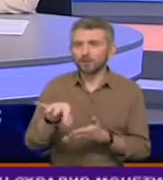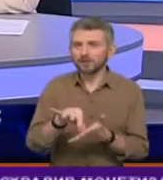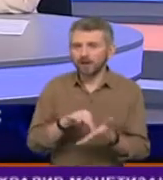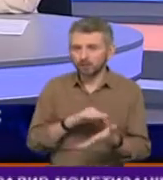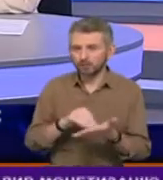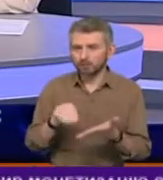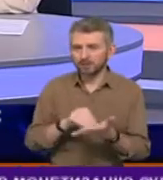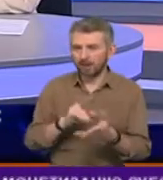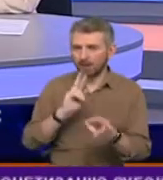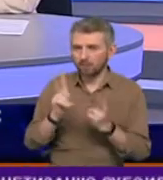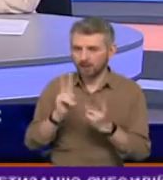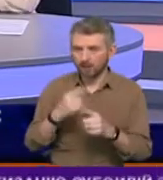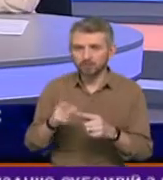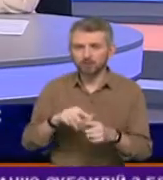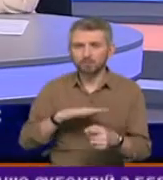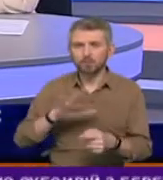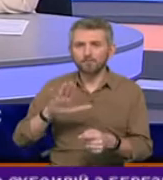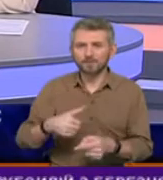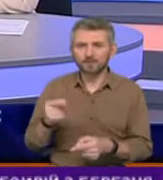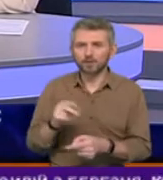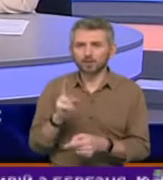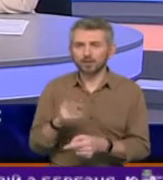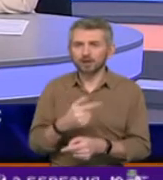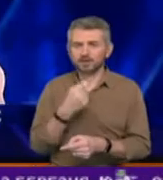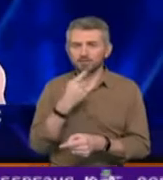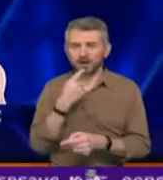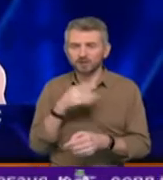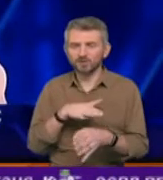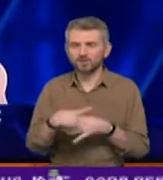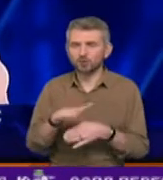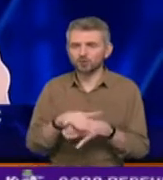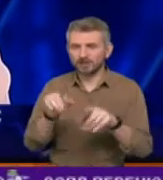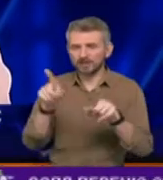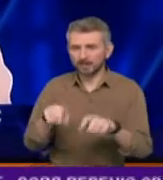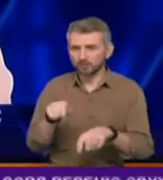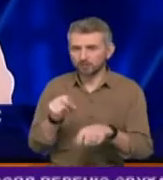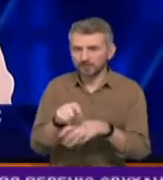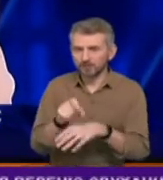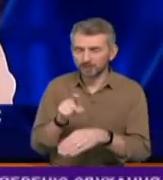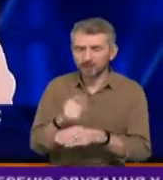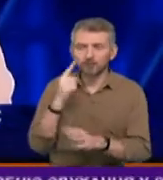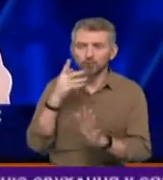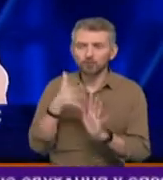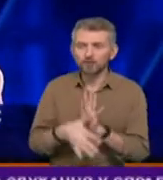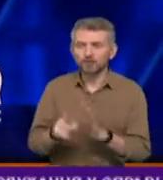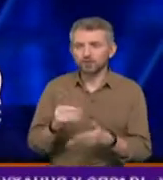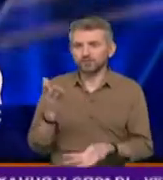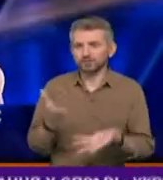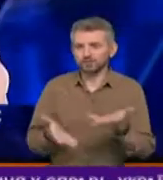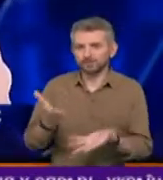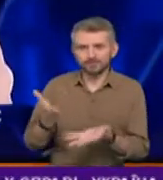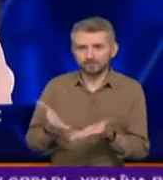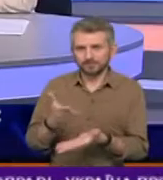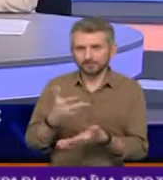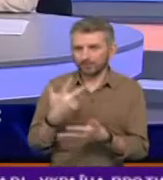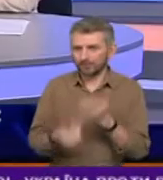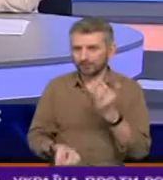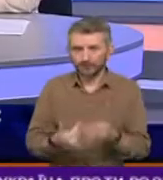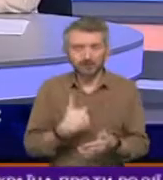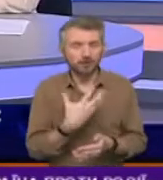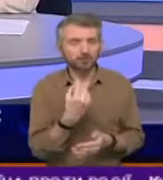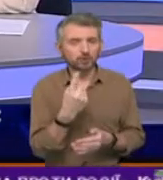загальної середньої освіти, професійно-технічних закладів, вони мають вже потурбуватися про формування таких комплектів сильно заздалегідь.